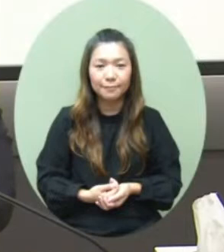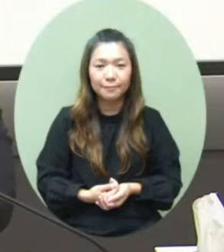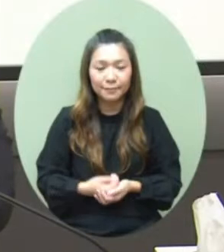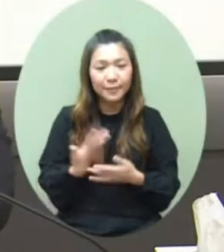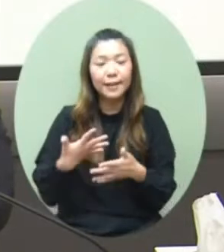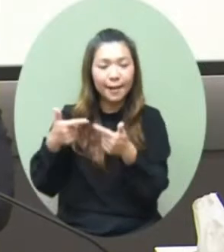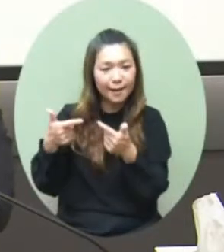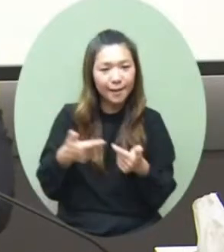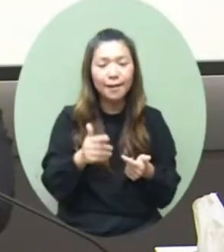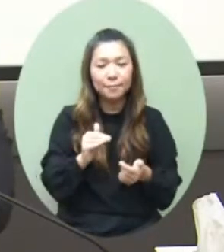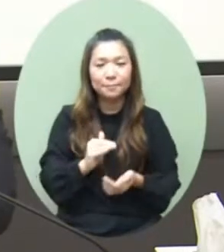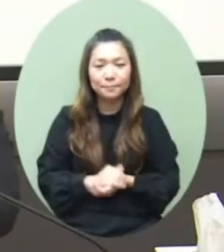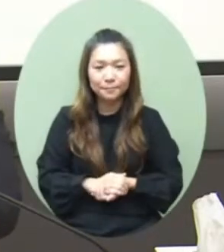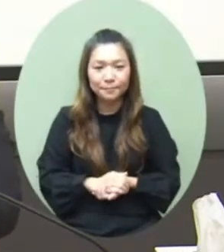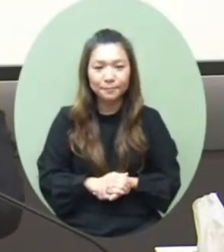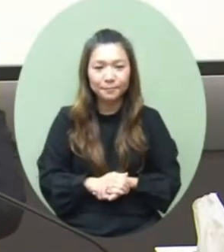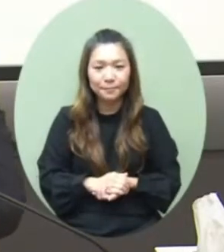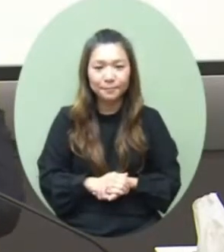好，我哋可以繼續啦，唔該。